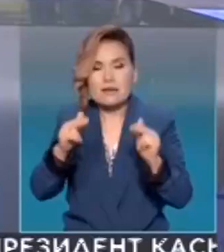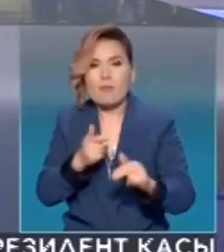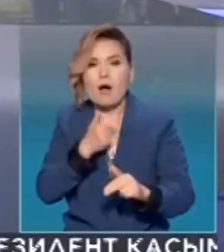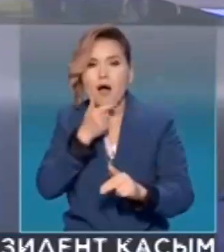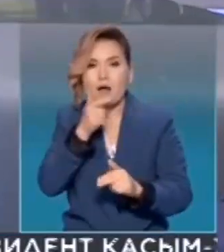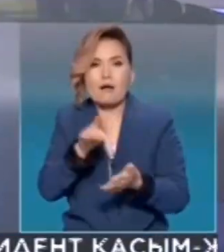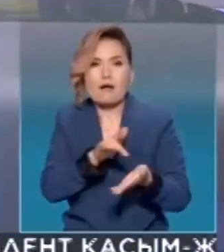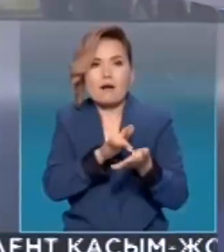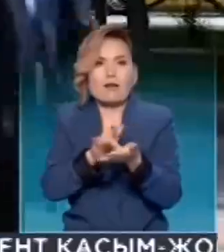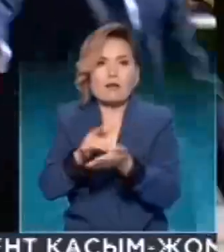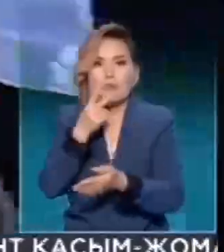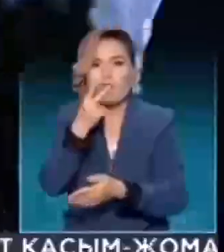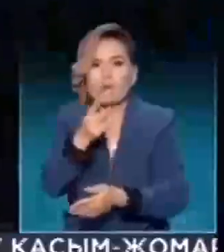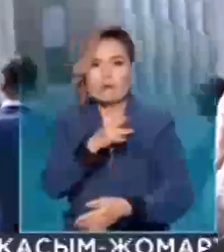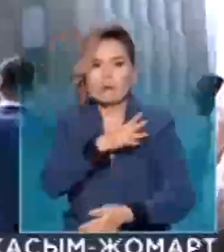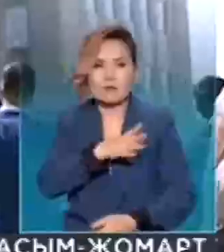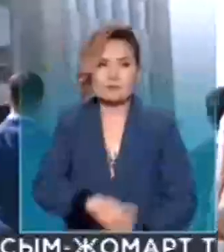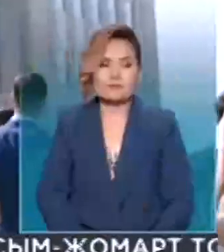көрді.